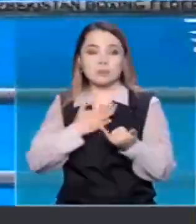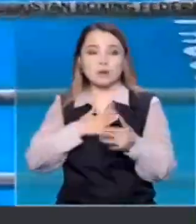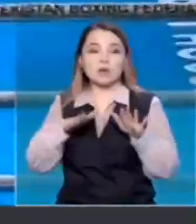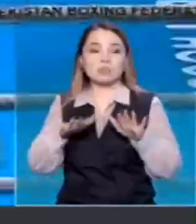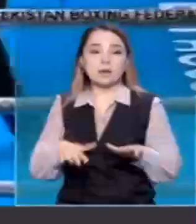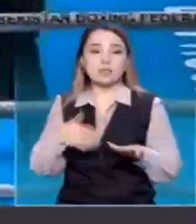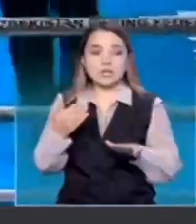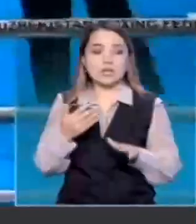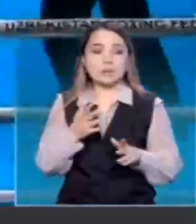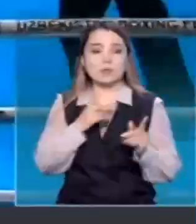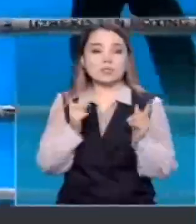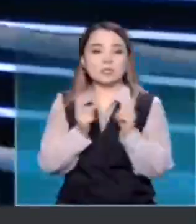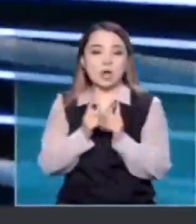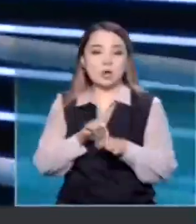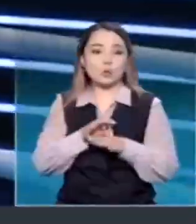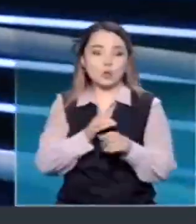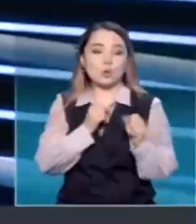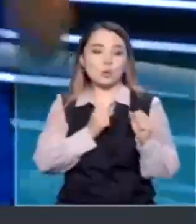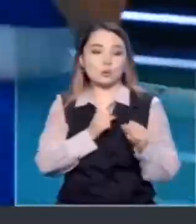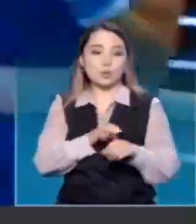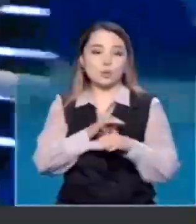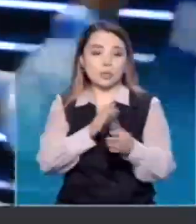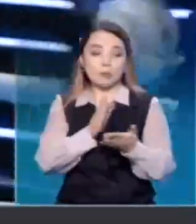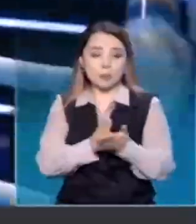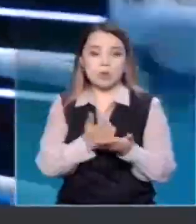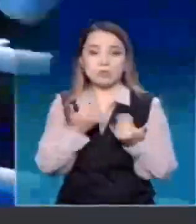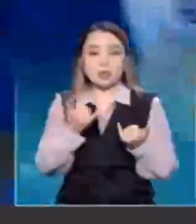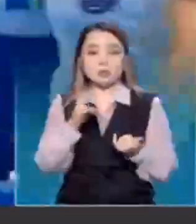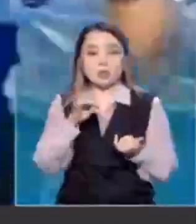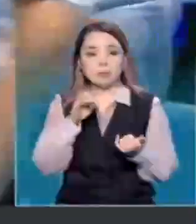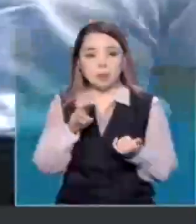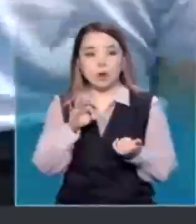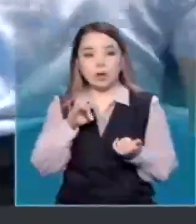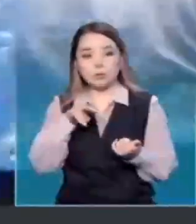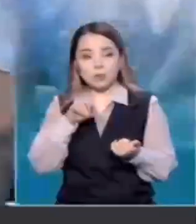артымда жекпе-жек өткізуде. Бұл жекпе-жектен кейін Нұрбек